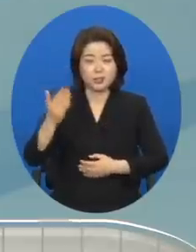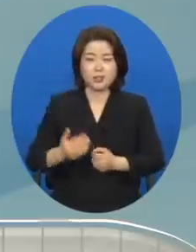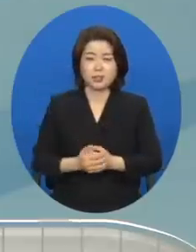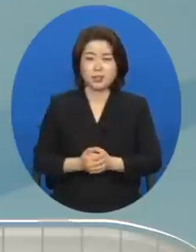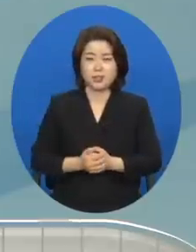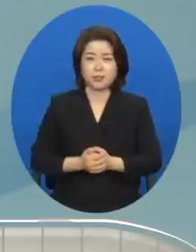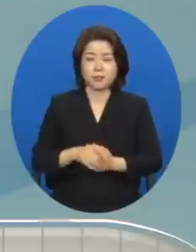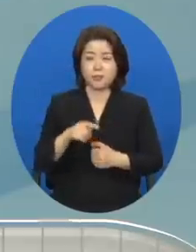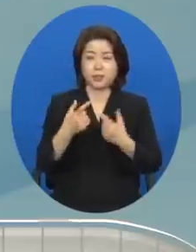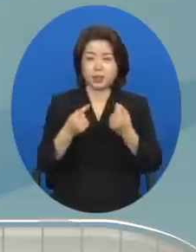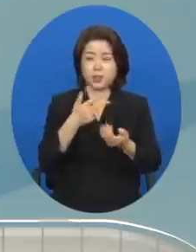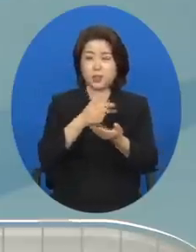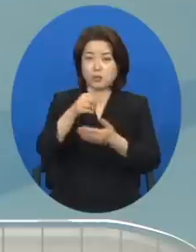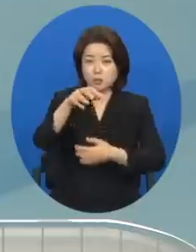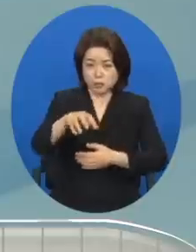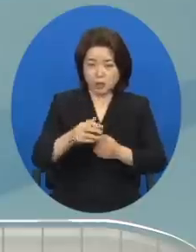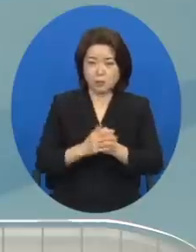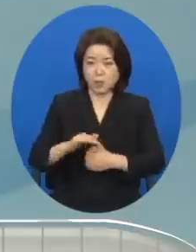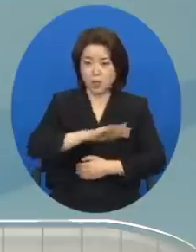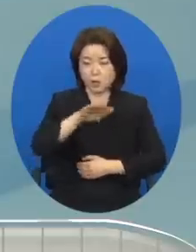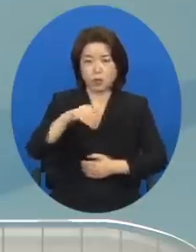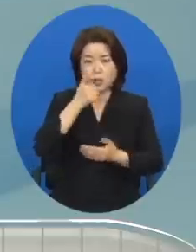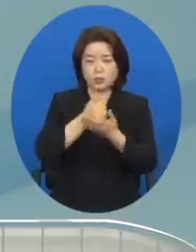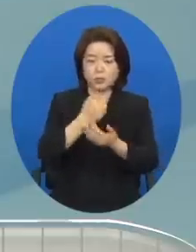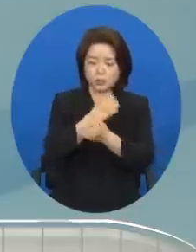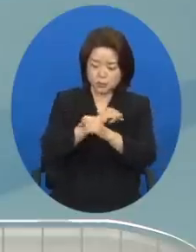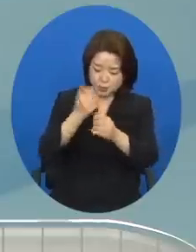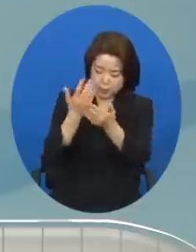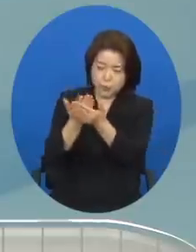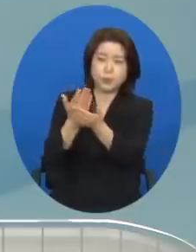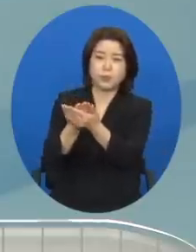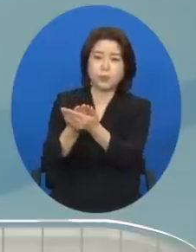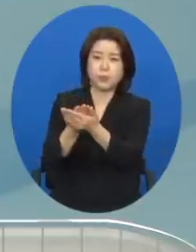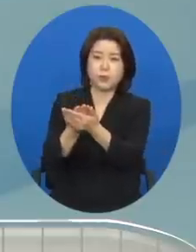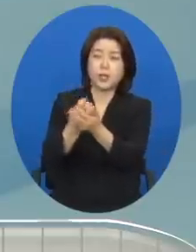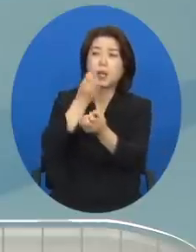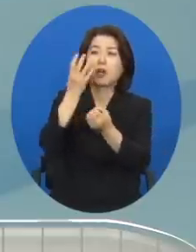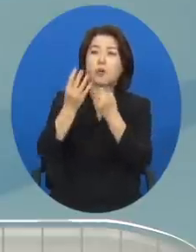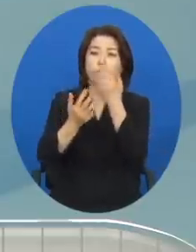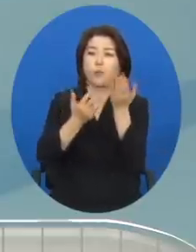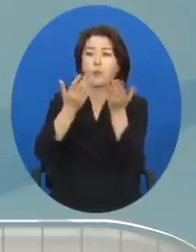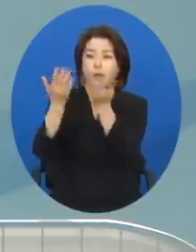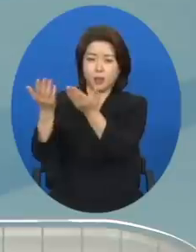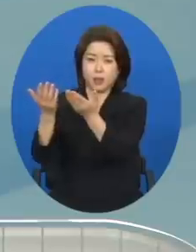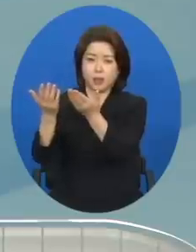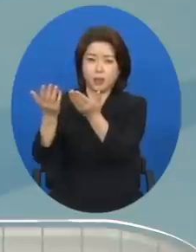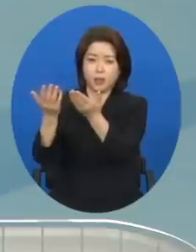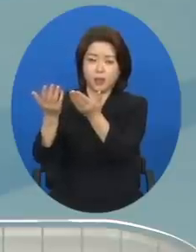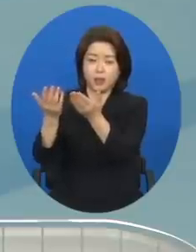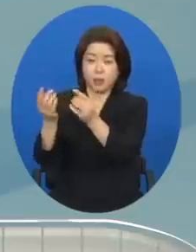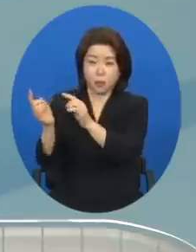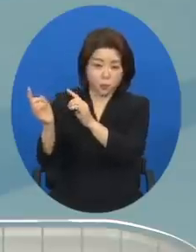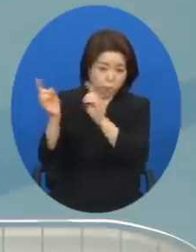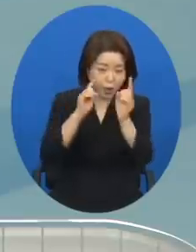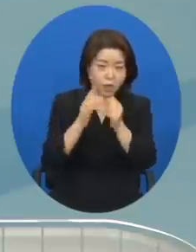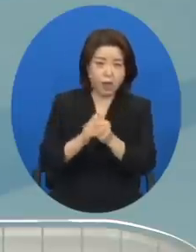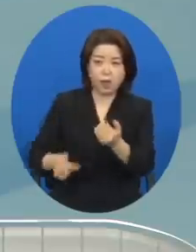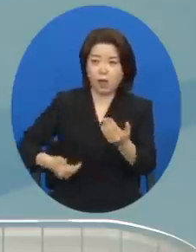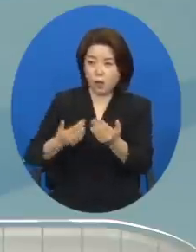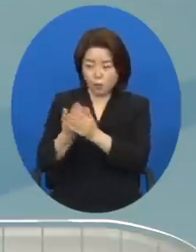주님 앞에 우리의 죄를 용서해 주십시오 라고 해야 회복이 돼요. 한국 교회가